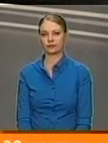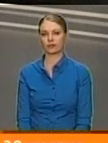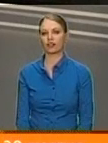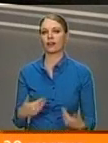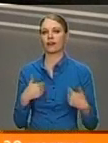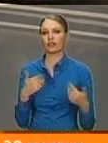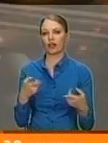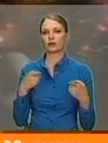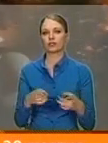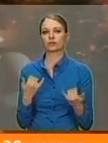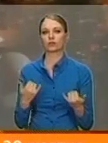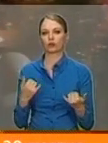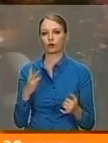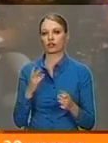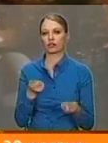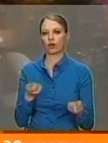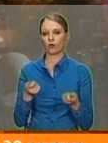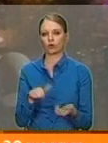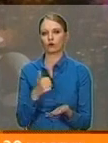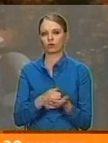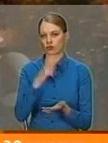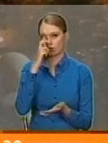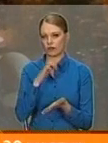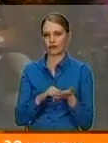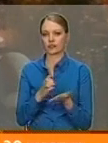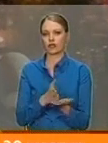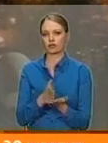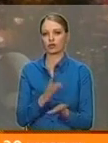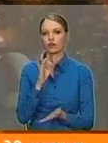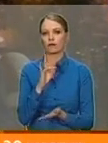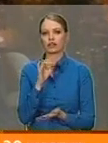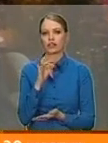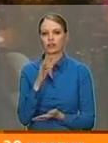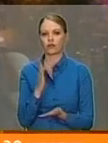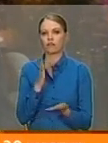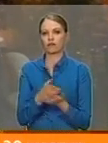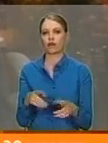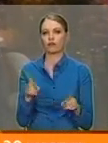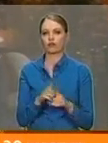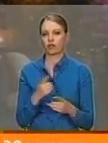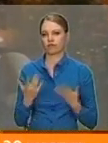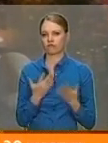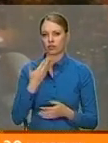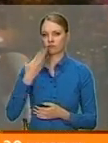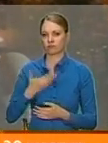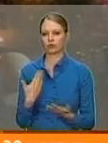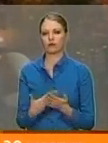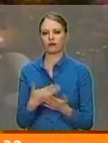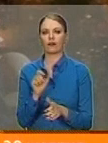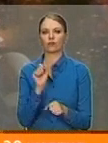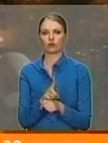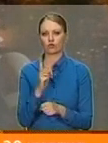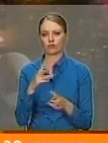Вітаю, Віта. Дійсно, сьогодні на уряді очільник Державної фіскальної служби Роман Насіров прямо таки бадьора звітував. Мовляв,